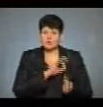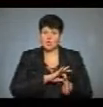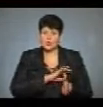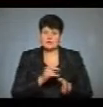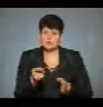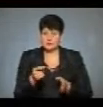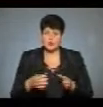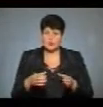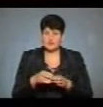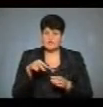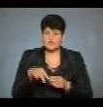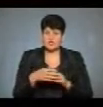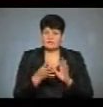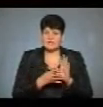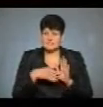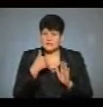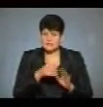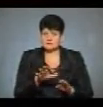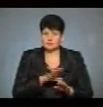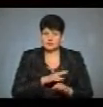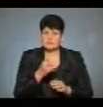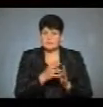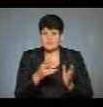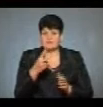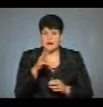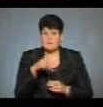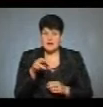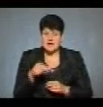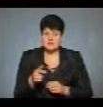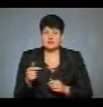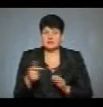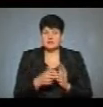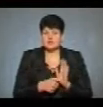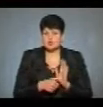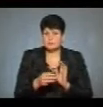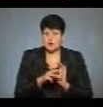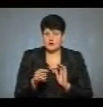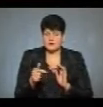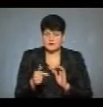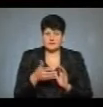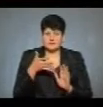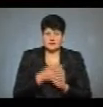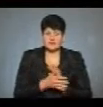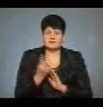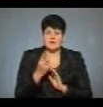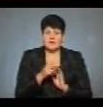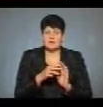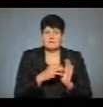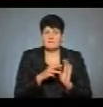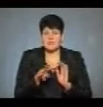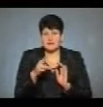Тернопільської громади на 2019 рік становили понад 2 мільярди 600 мільйонів гривень. Видатки – 2 мільярди 900